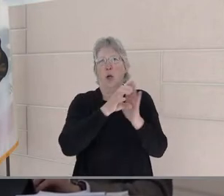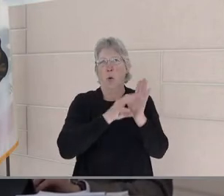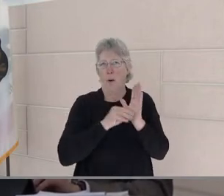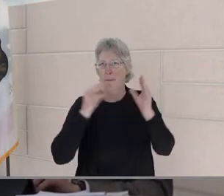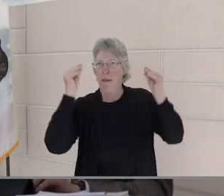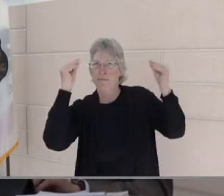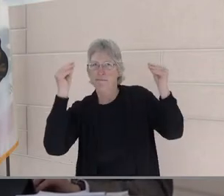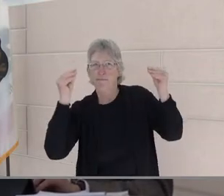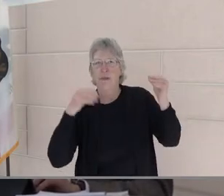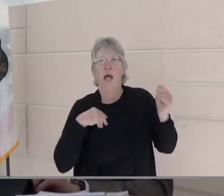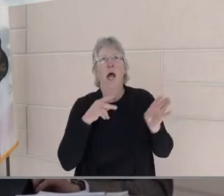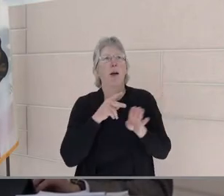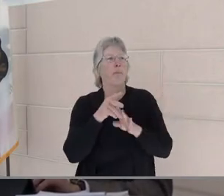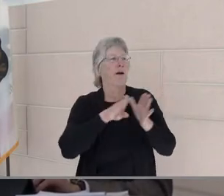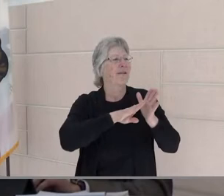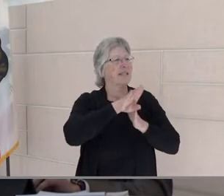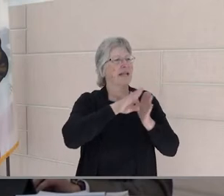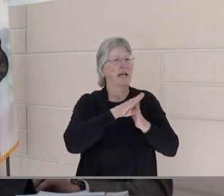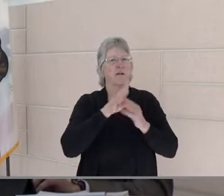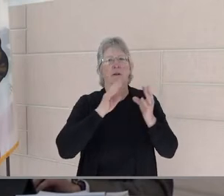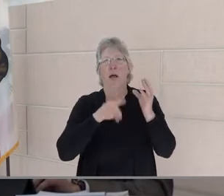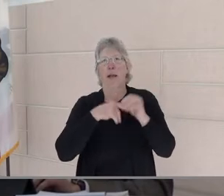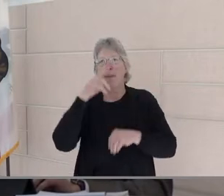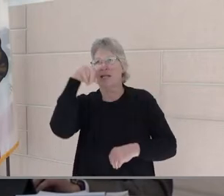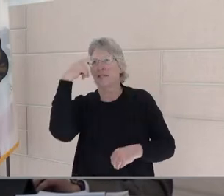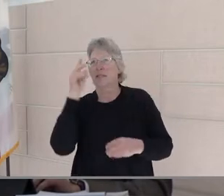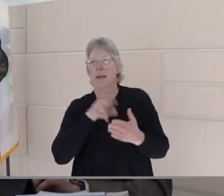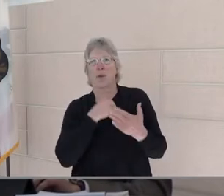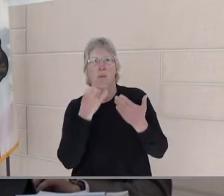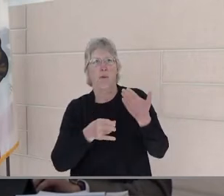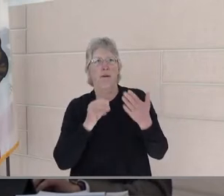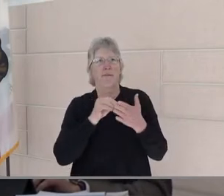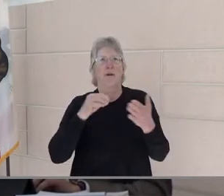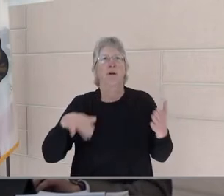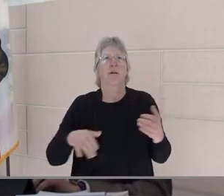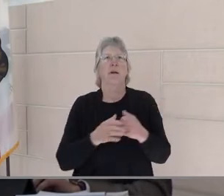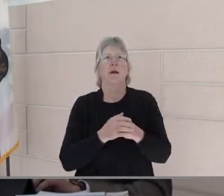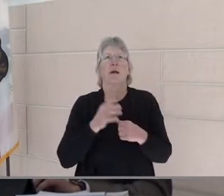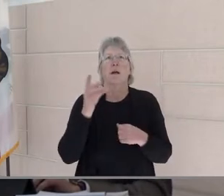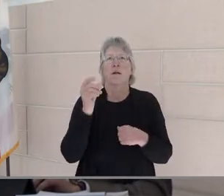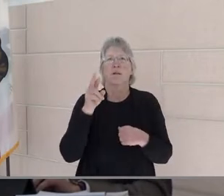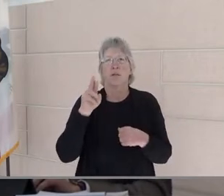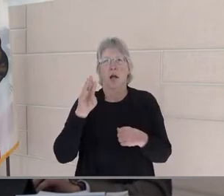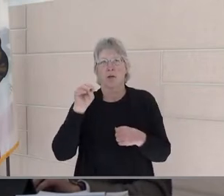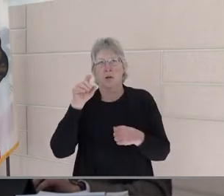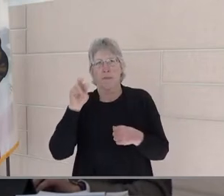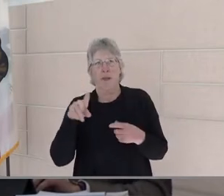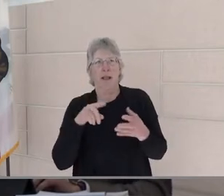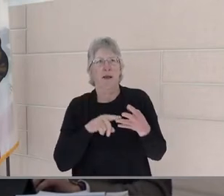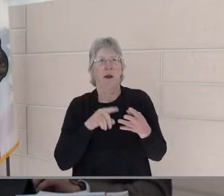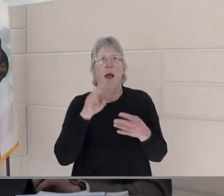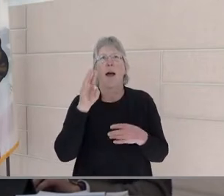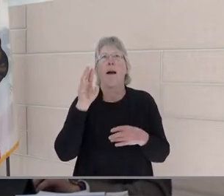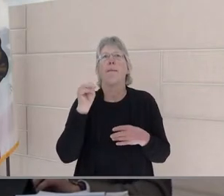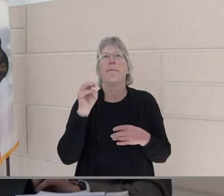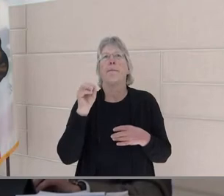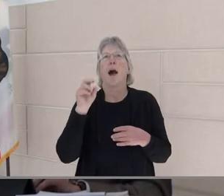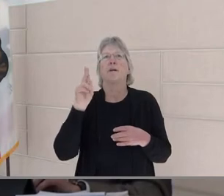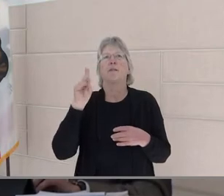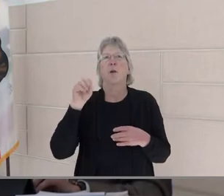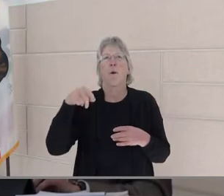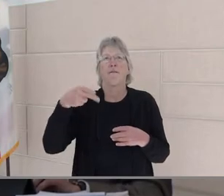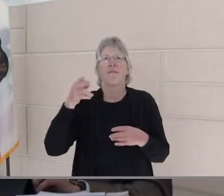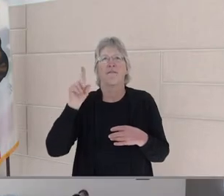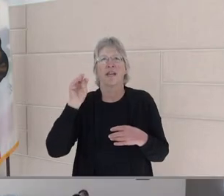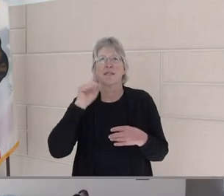ង្ហាញអំពីថាតើបុគ្គលិកបានបុគ្គលិកនឹងមានគម្រោងធ្វើការអ្វីខ្លះដើម្បីរៀបចំកម្ម